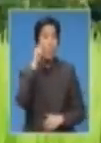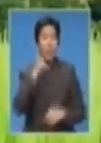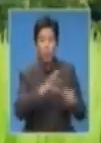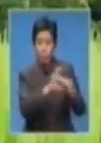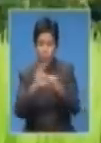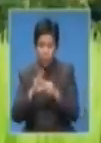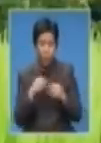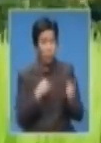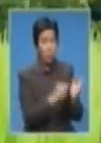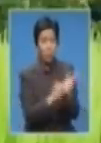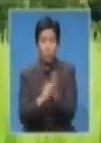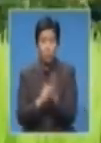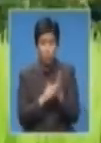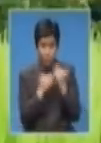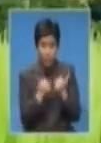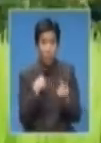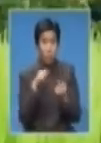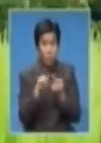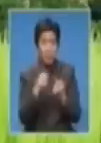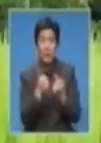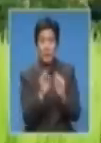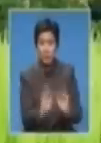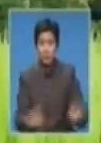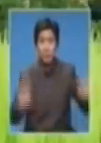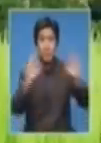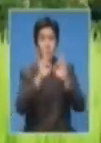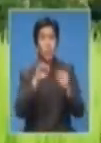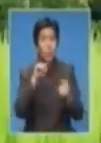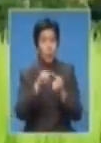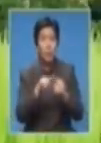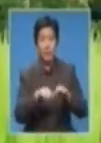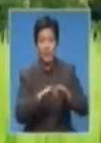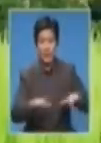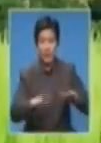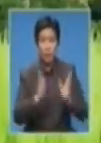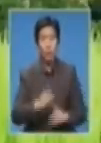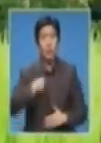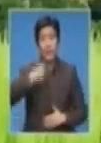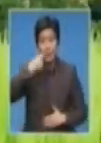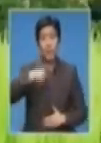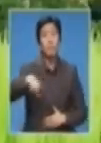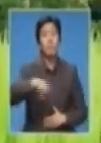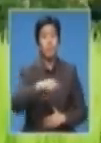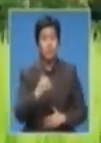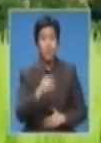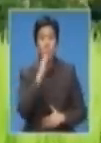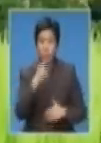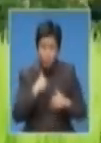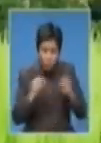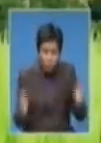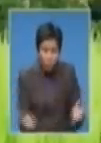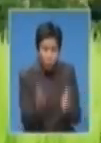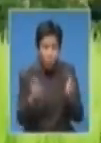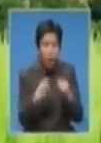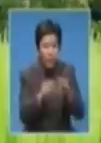ยนะครับความสำเร็จครั้งนี้ถือว่าเป็นก้าวสำคัญของลูกหลานเยาวชนไทยซึ่งถ้าได้รับการสนับสนุนอย่างเต็ม